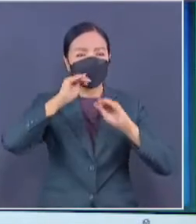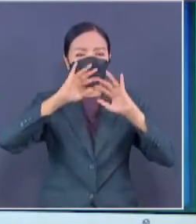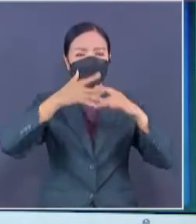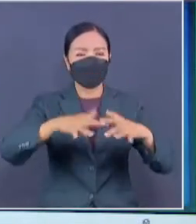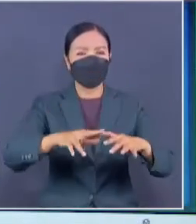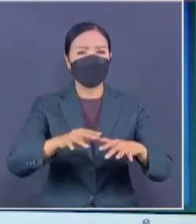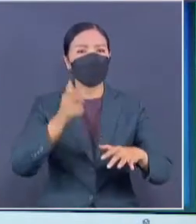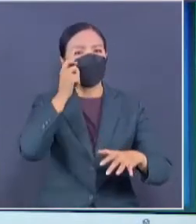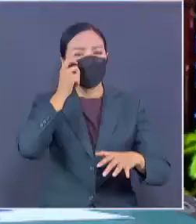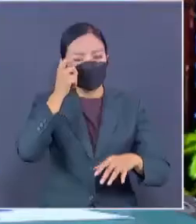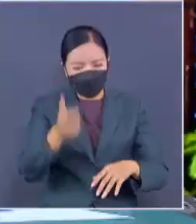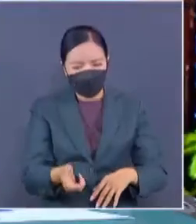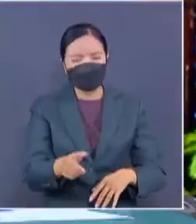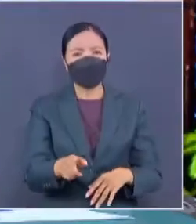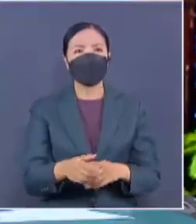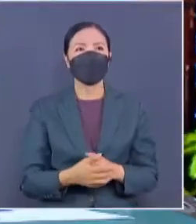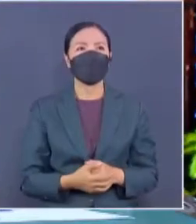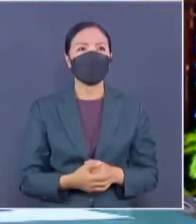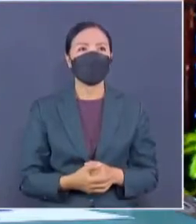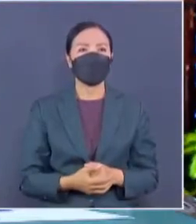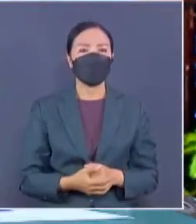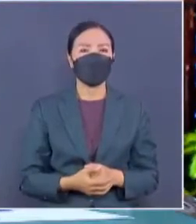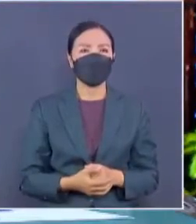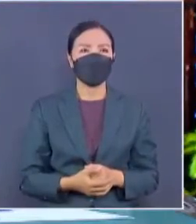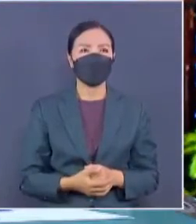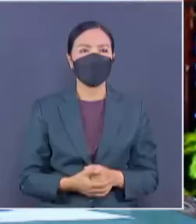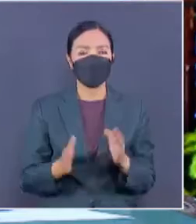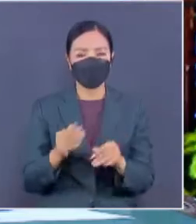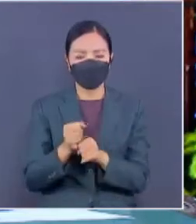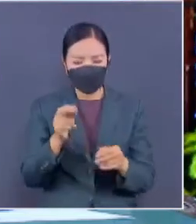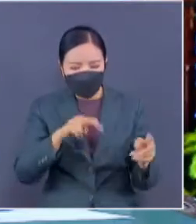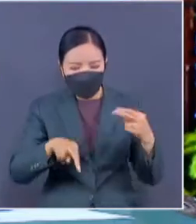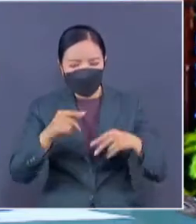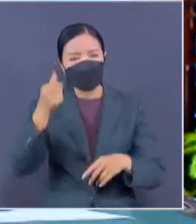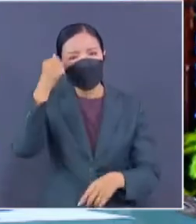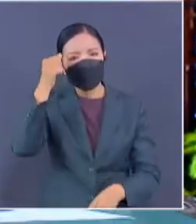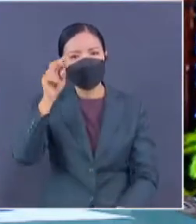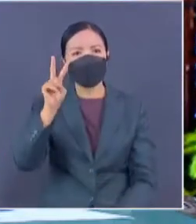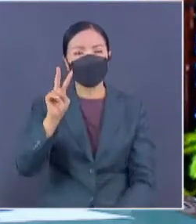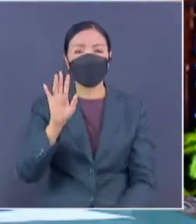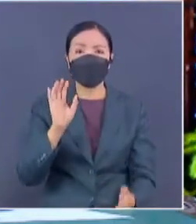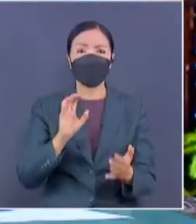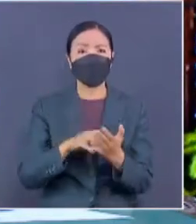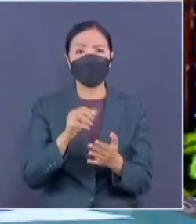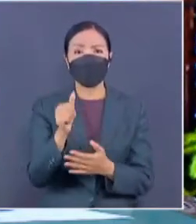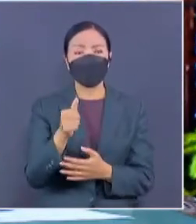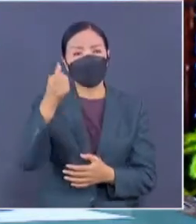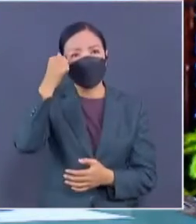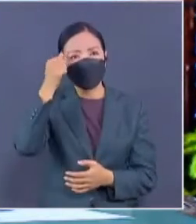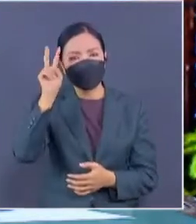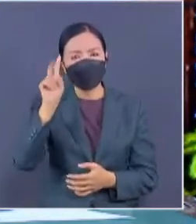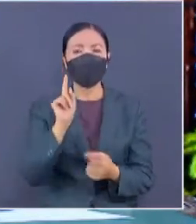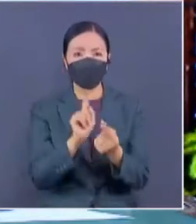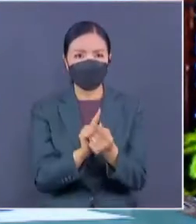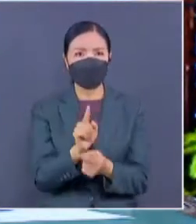ยนะ เจ้าหน้าที่เนี่ยค้นหากันอยู่สองวันเต็มๆครับสุดท้ายโชคดีจริงๆสองวันหา